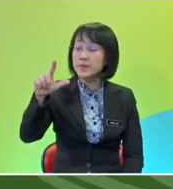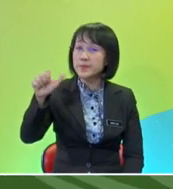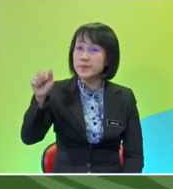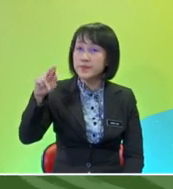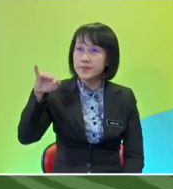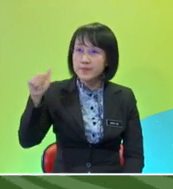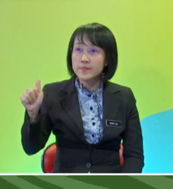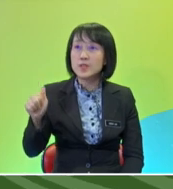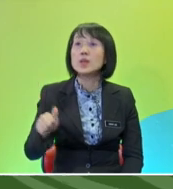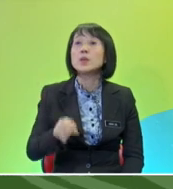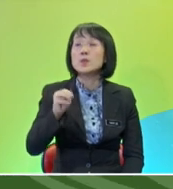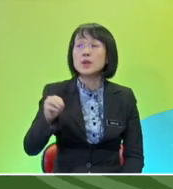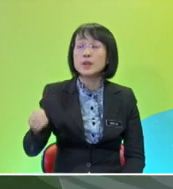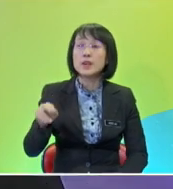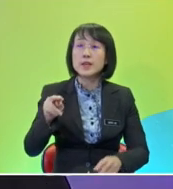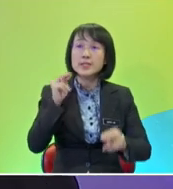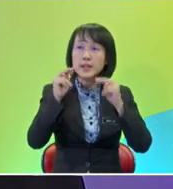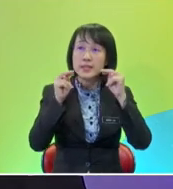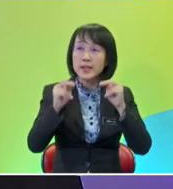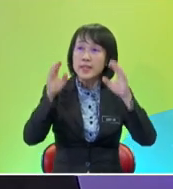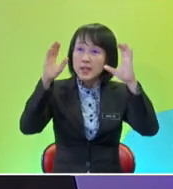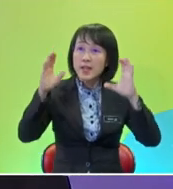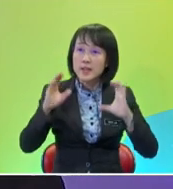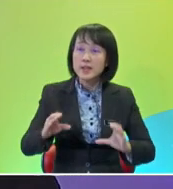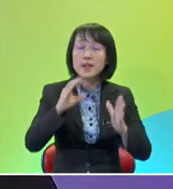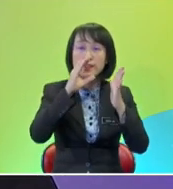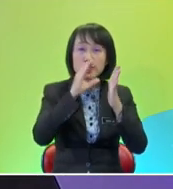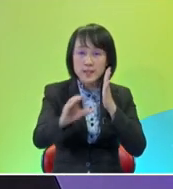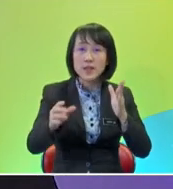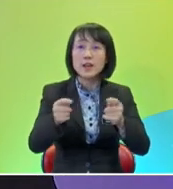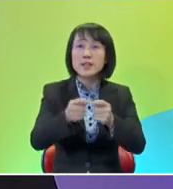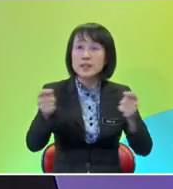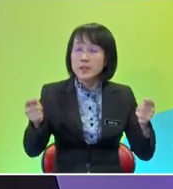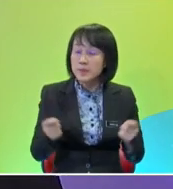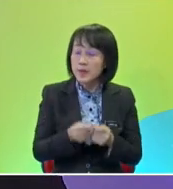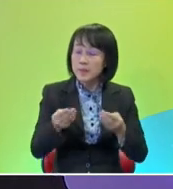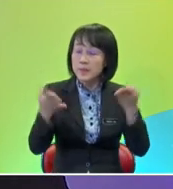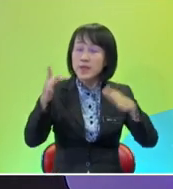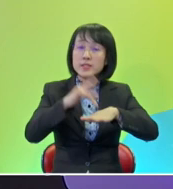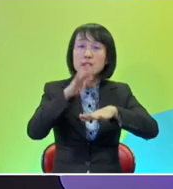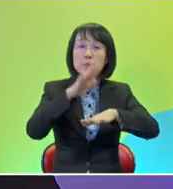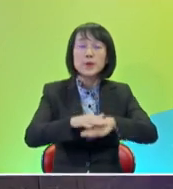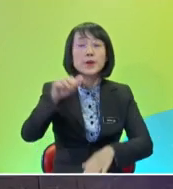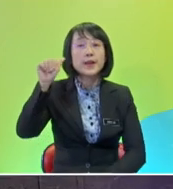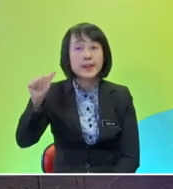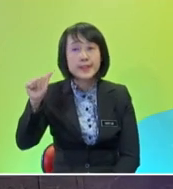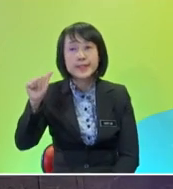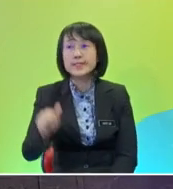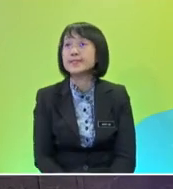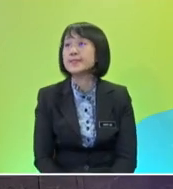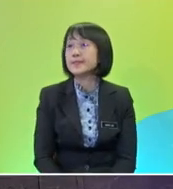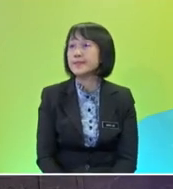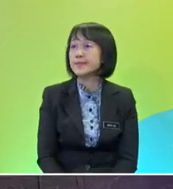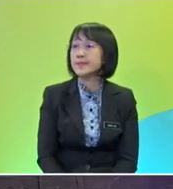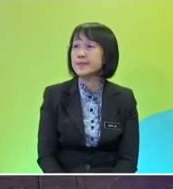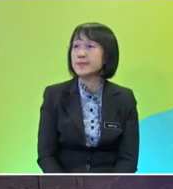untuk mencegah tempat pembiakan nyamuk-nyamuk nyamuk Aedes. Iya, cikgu. Dan tentunya cikgu nak ada